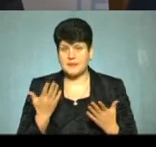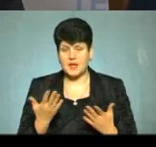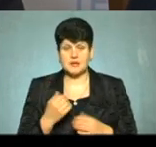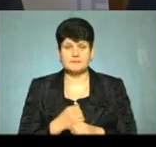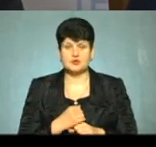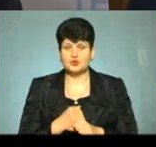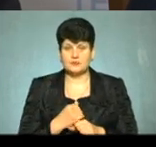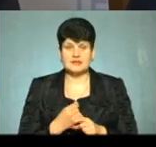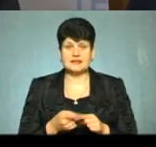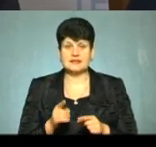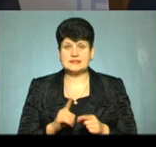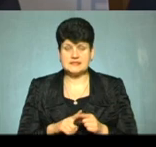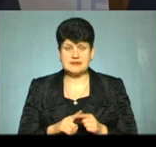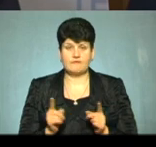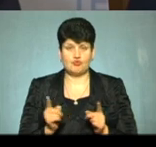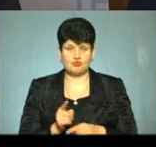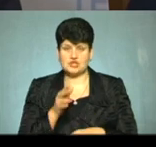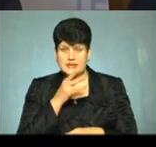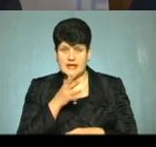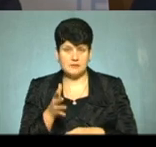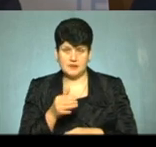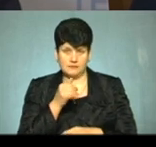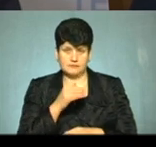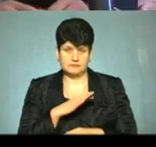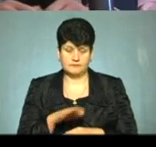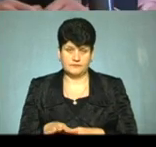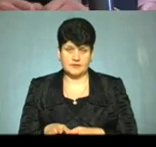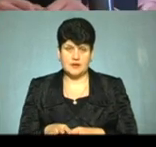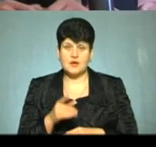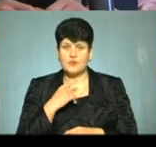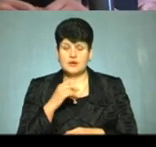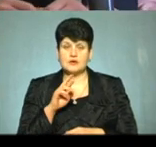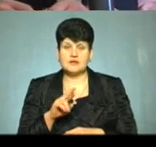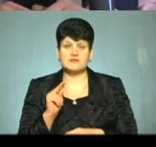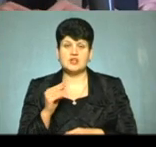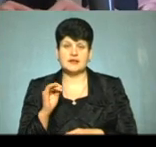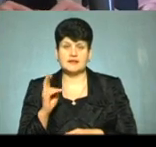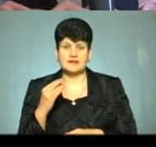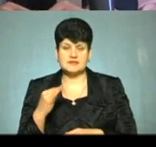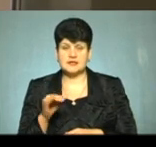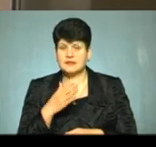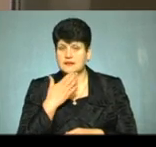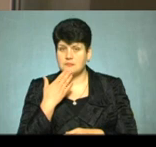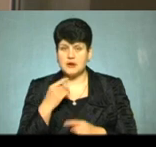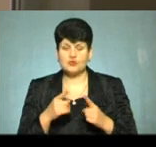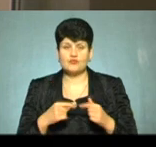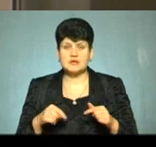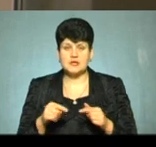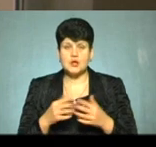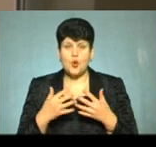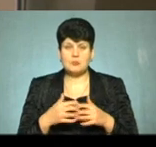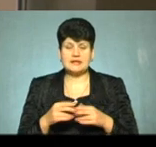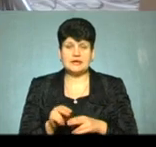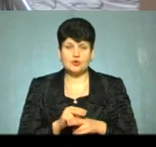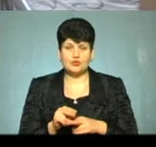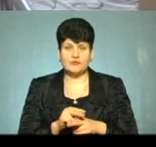і зробити це в найкоротші терміни не є реально. За словами Ярослава Чайківського, немає у відділенні і